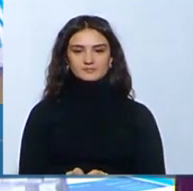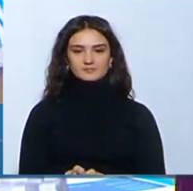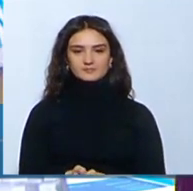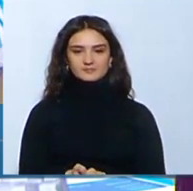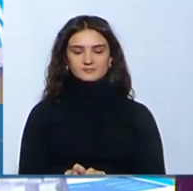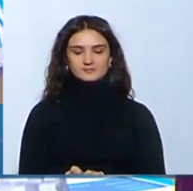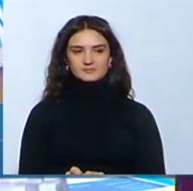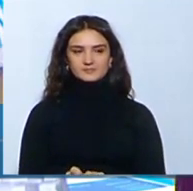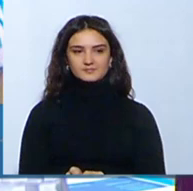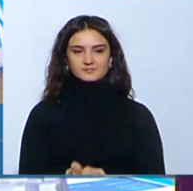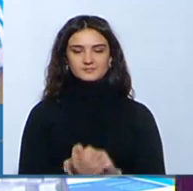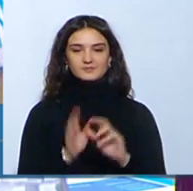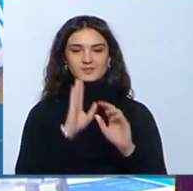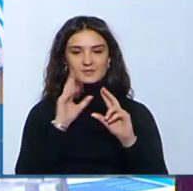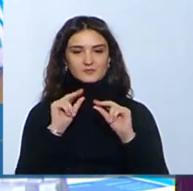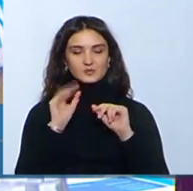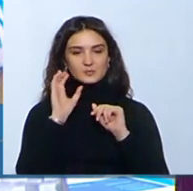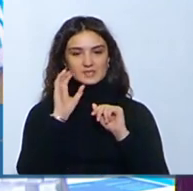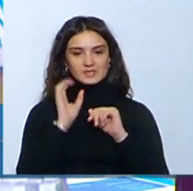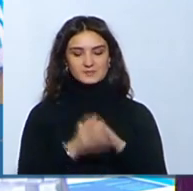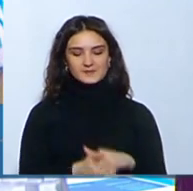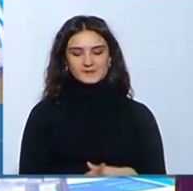ეთერში ხართ, დილამშვიდობისა.